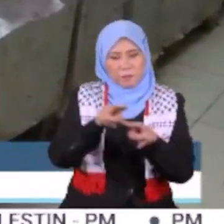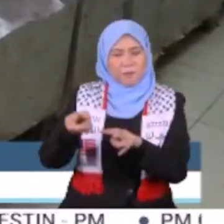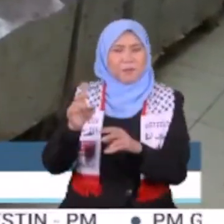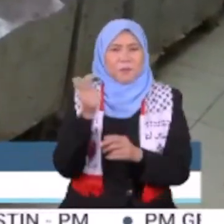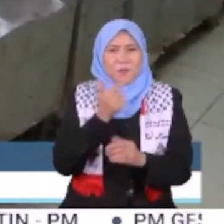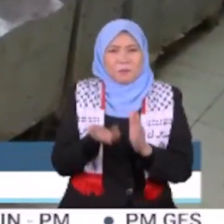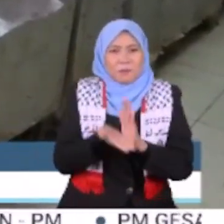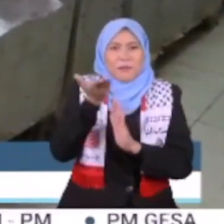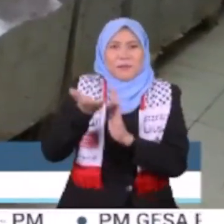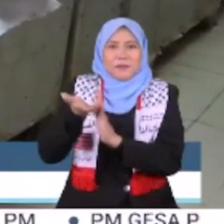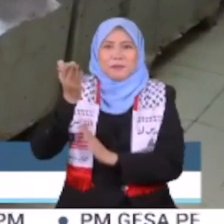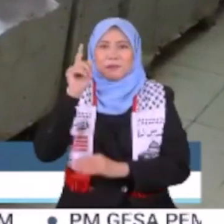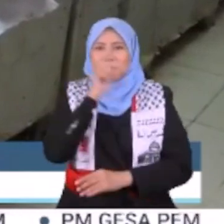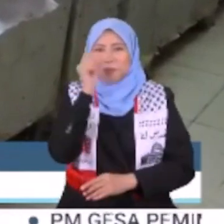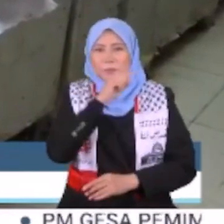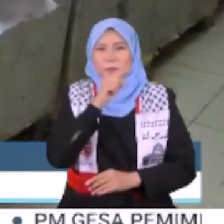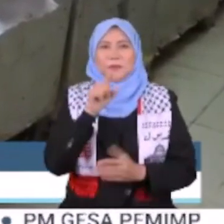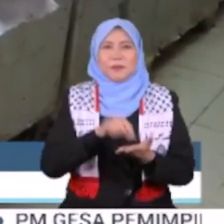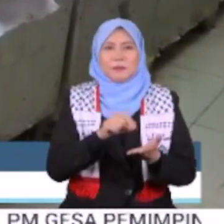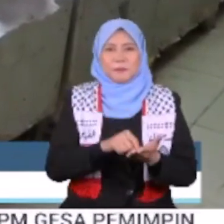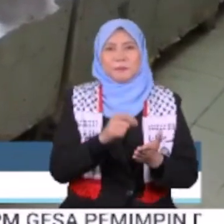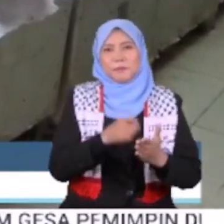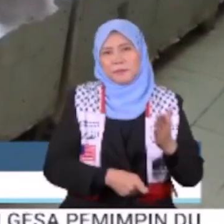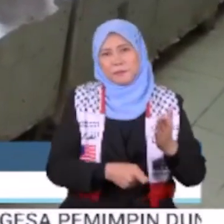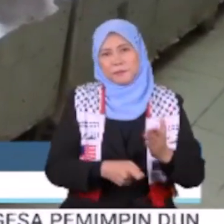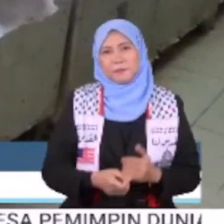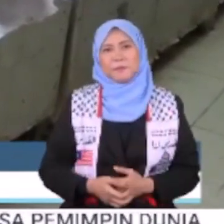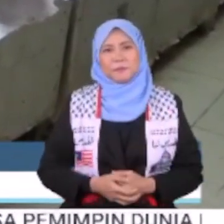kenaikan mendadak harga ayam.